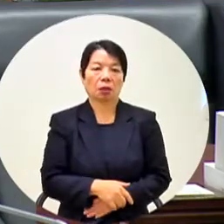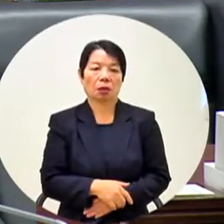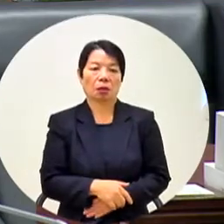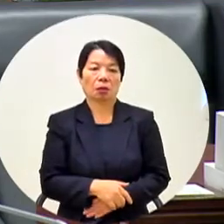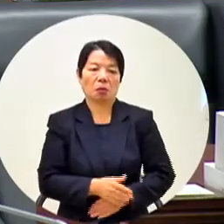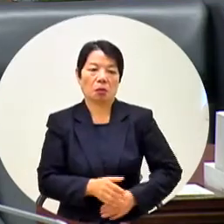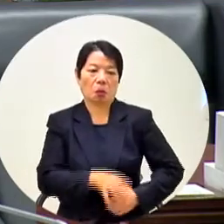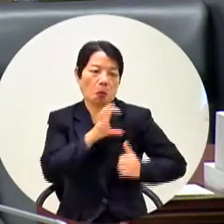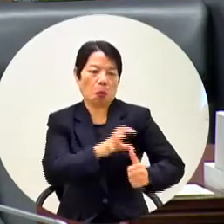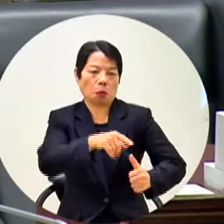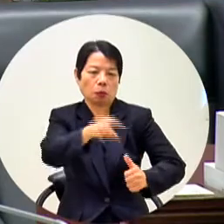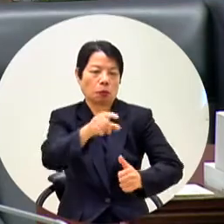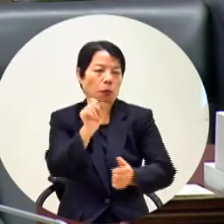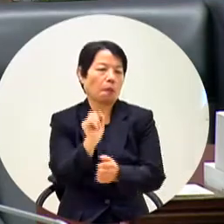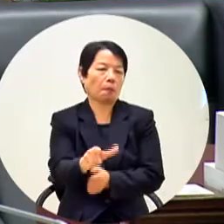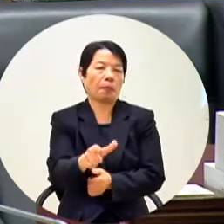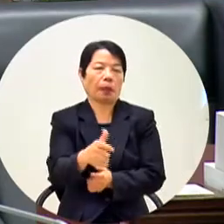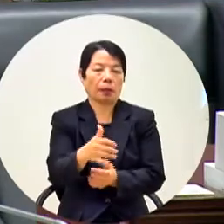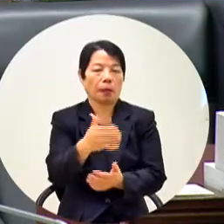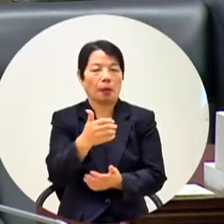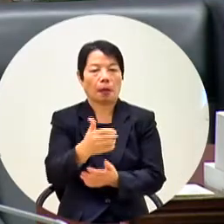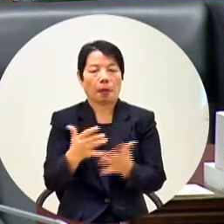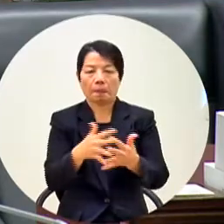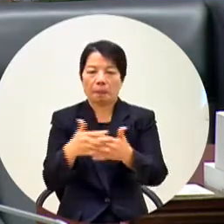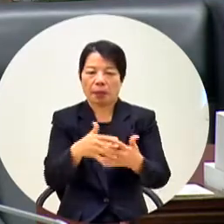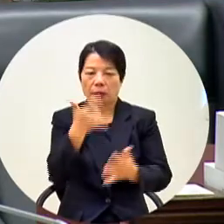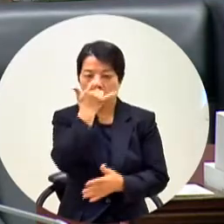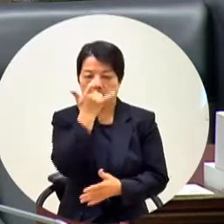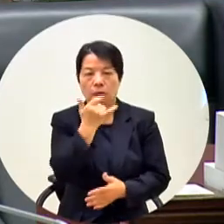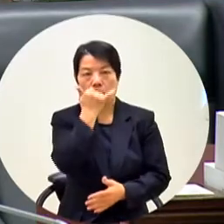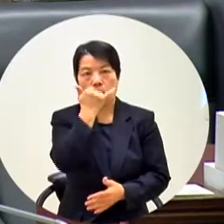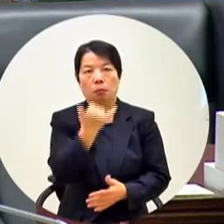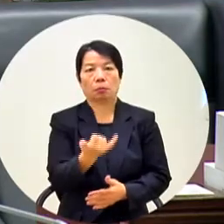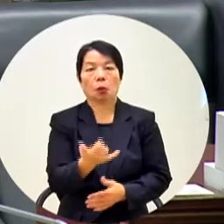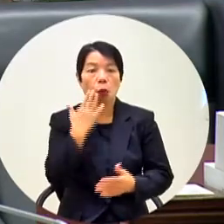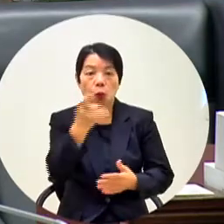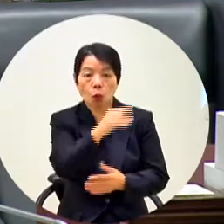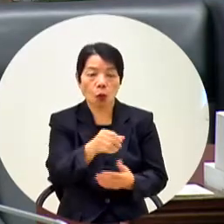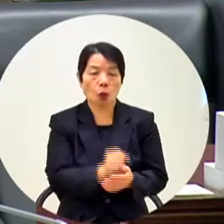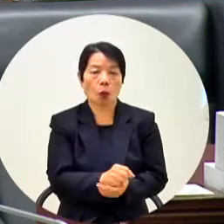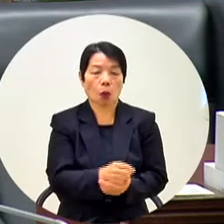去吃，哪能无人吃？什么人要来进口？